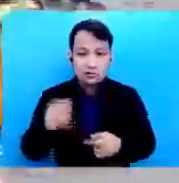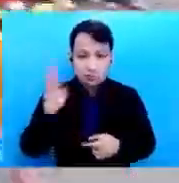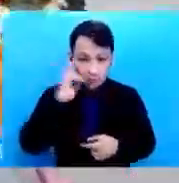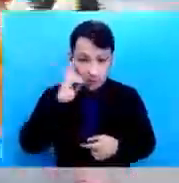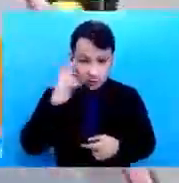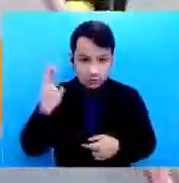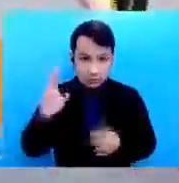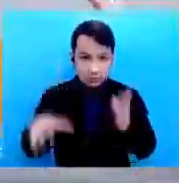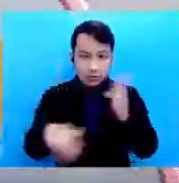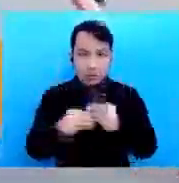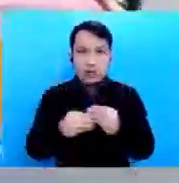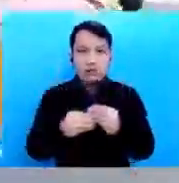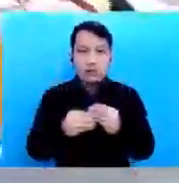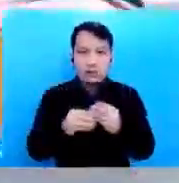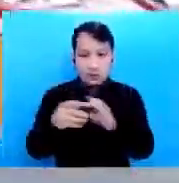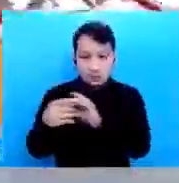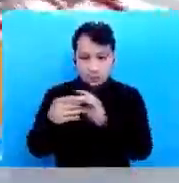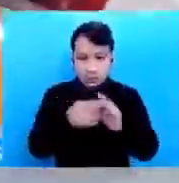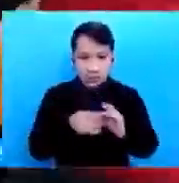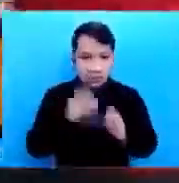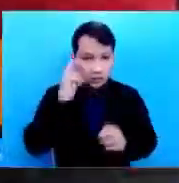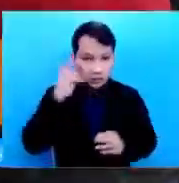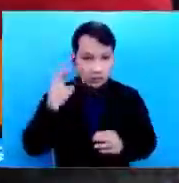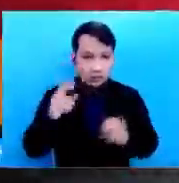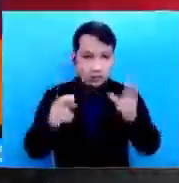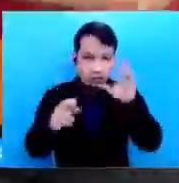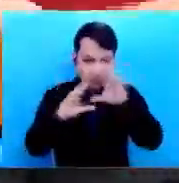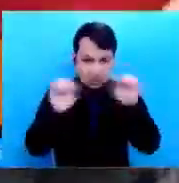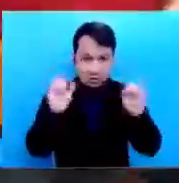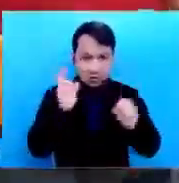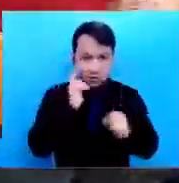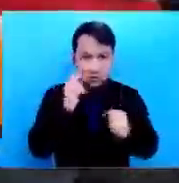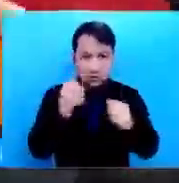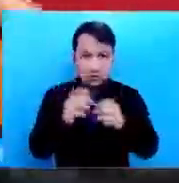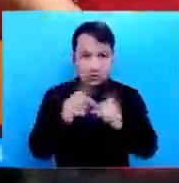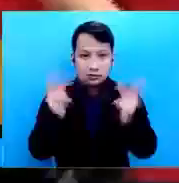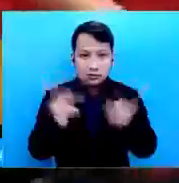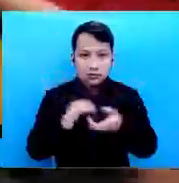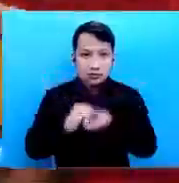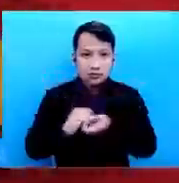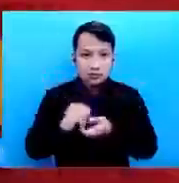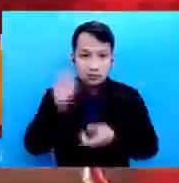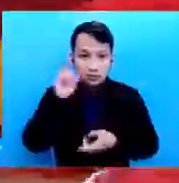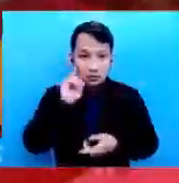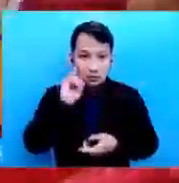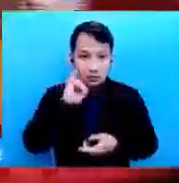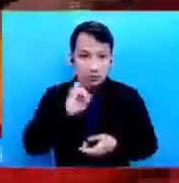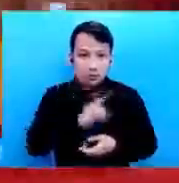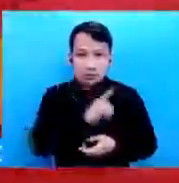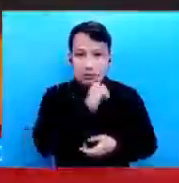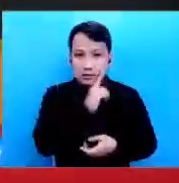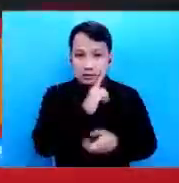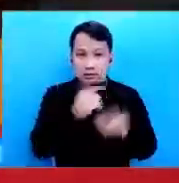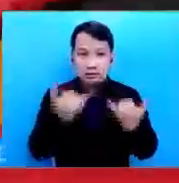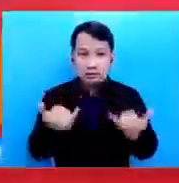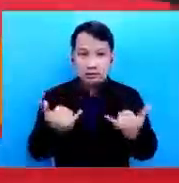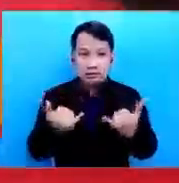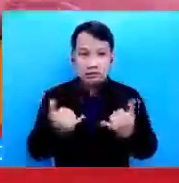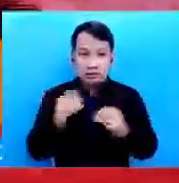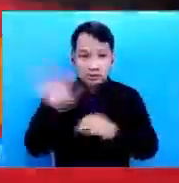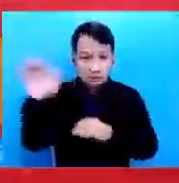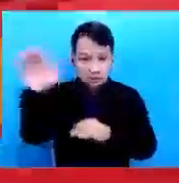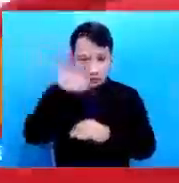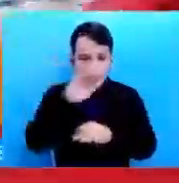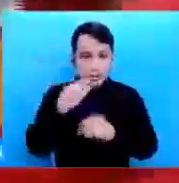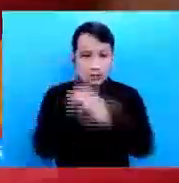kilalang mga kaalyado ng mga Marcos at Duterte. Pero ang katandem ni Marcos na si Inday Sara Duterte, kasalukuyang nag-iikot naman sa